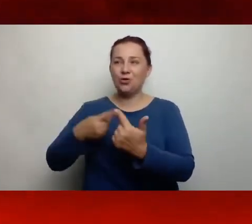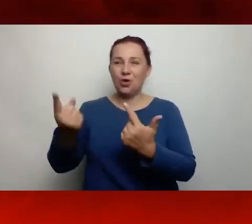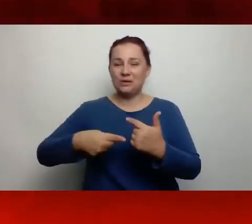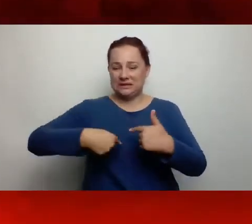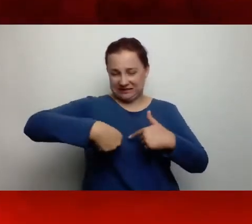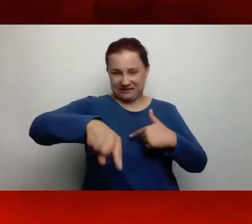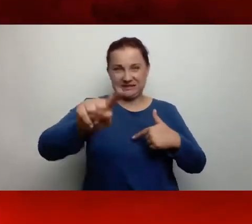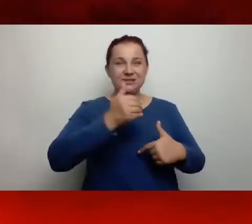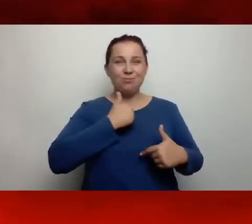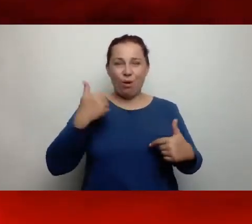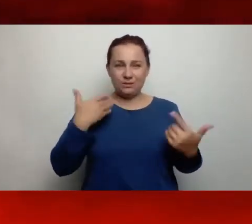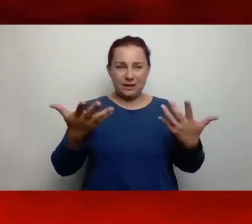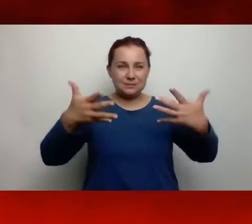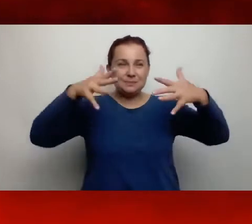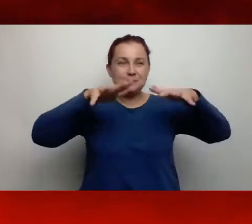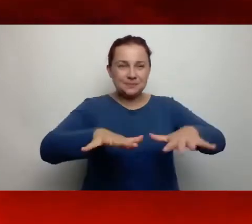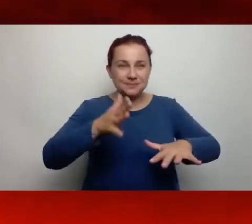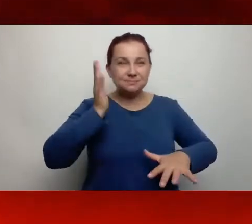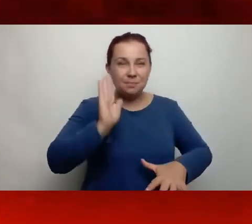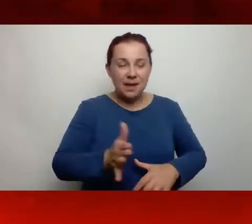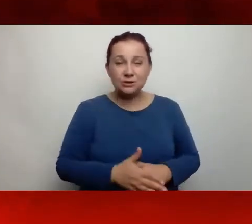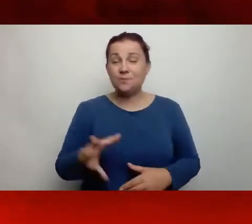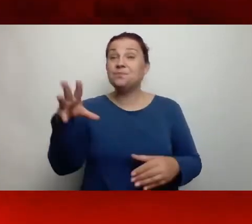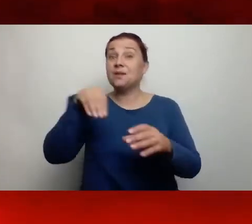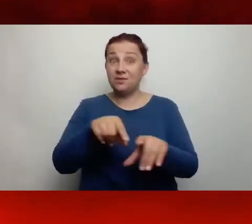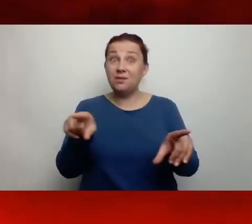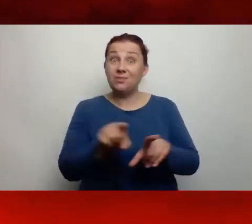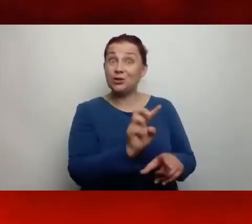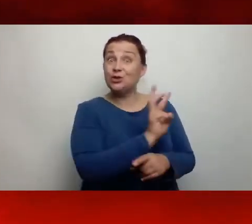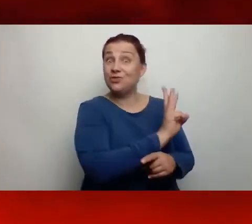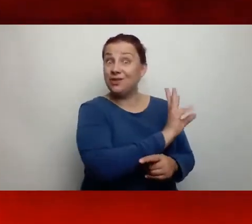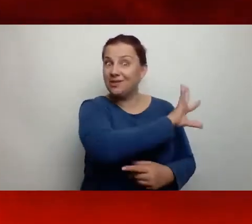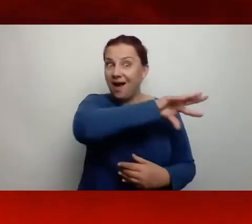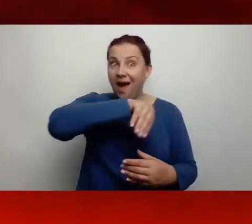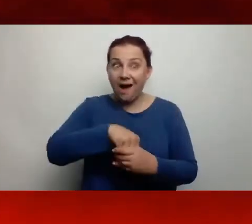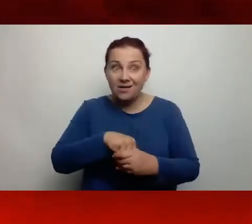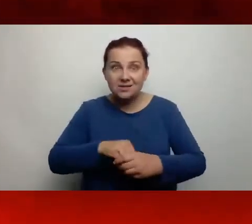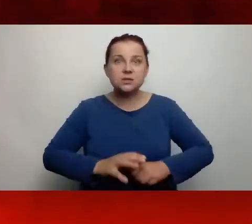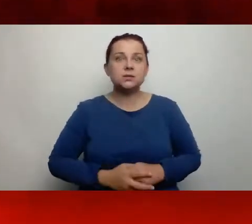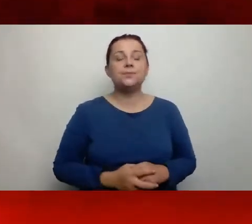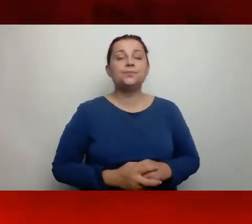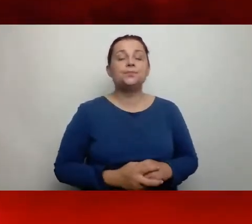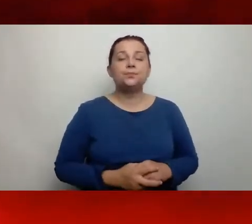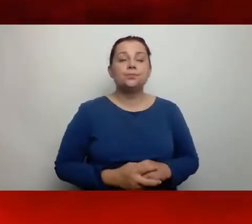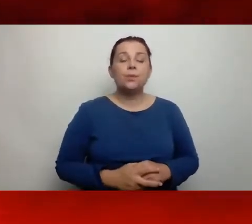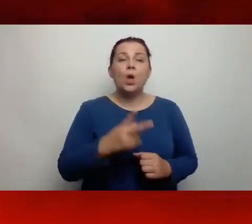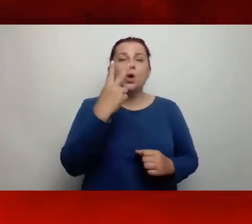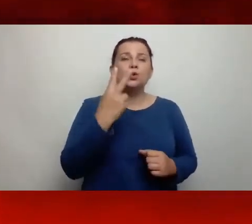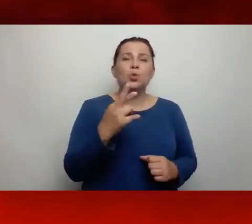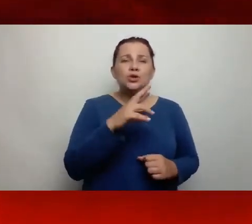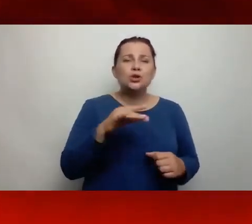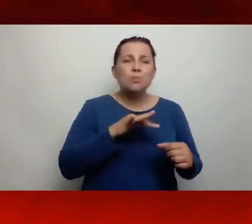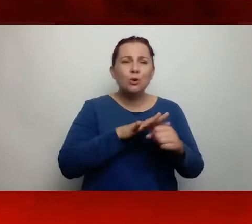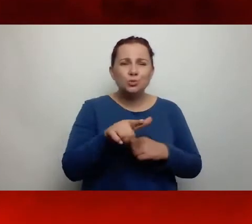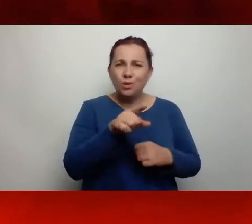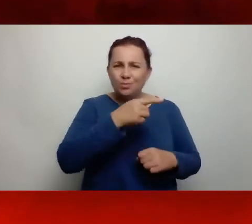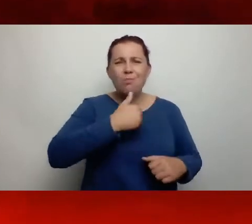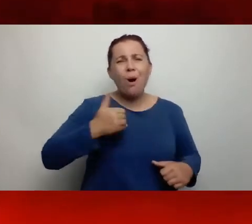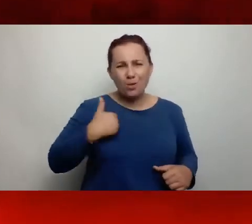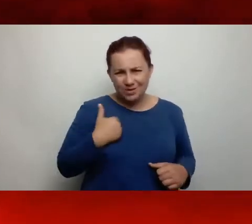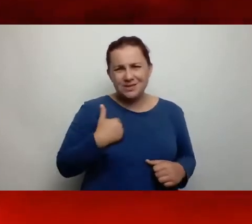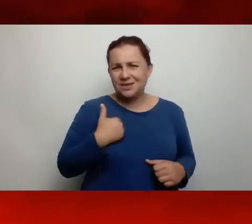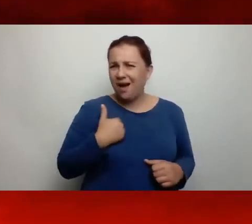Do tych twórców należy na pewno Witkacy. Sytuacja II Rzeczypospolitej na arenie międzynarodowej nie jest najlepsza.